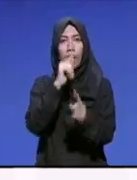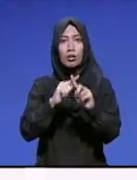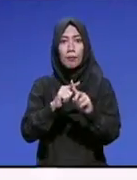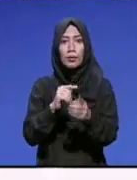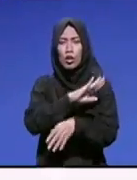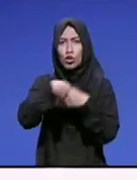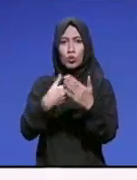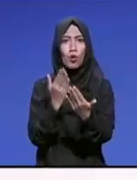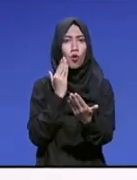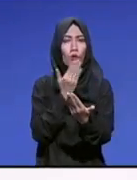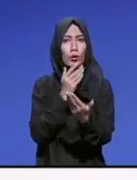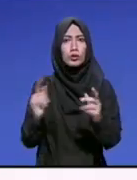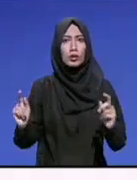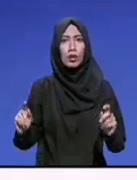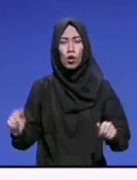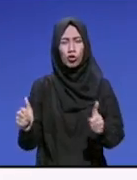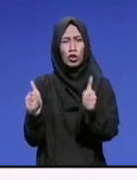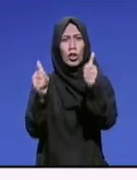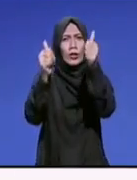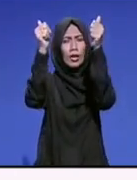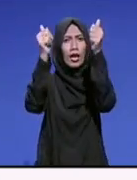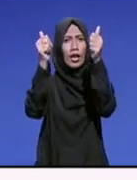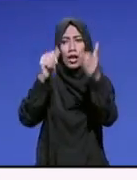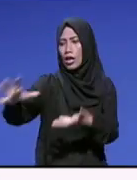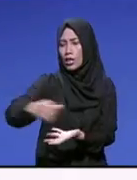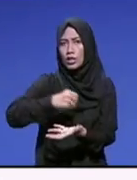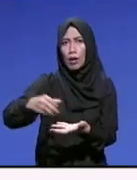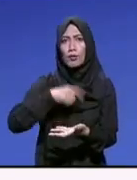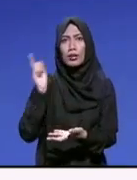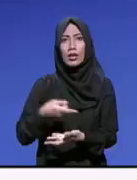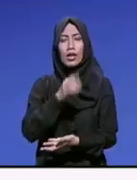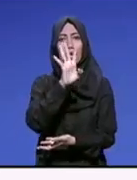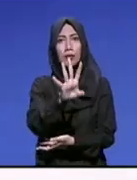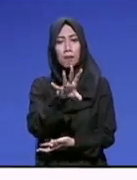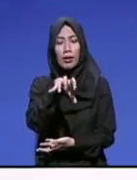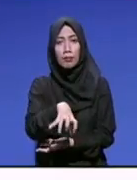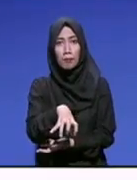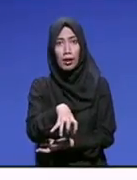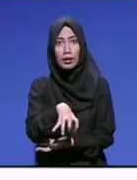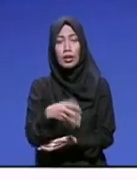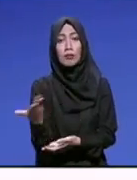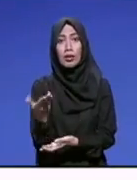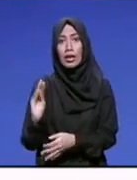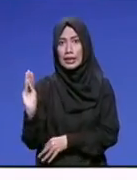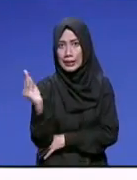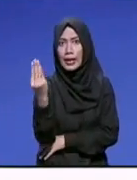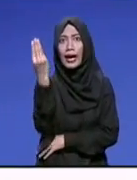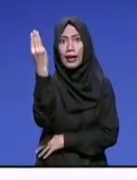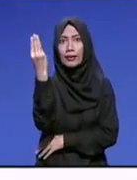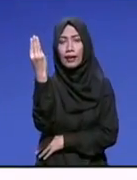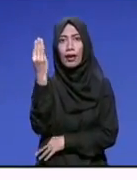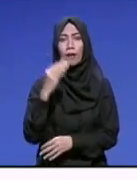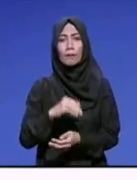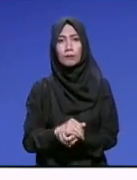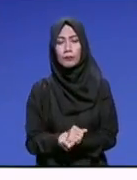dipalsukan. Kosmetik palsu ini disita dari 4 lokasi, yakni di Perumahan Taman Surya, Ruko Daan Mogot Baru, Kompleks Citra